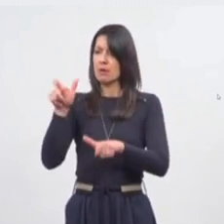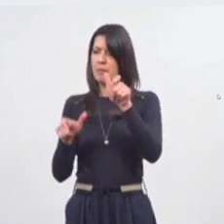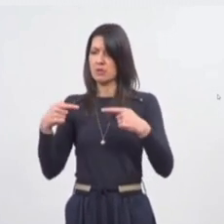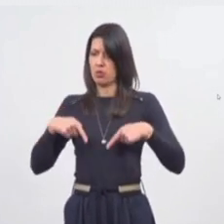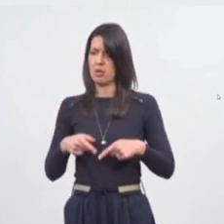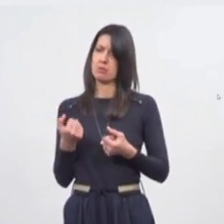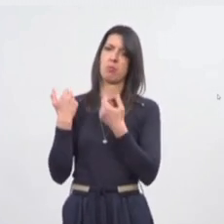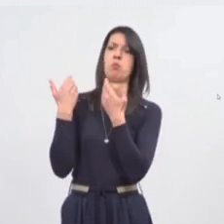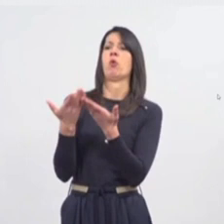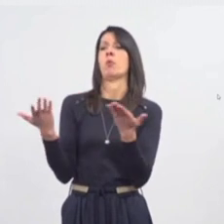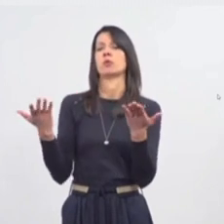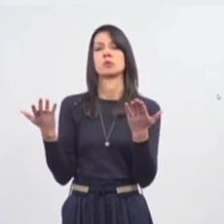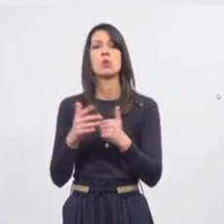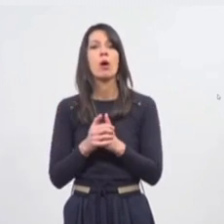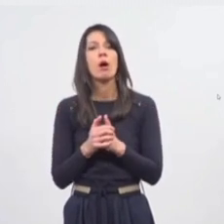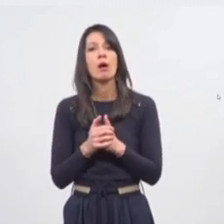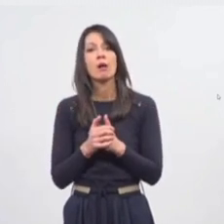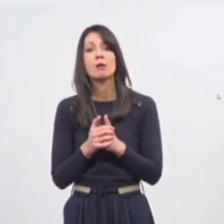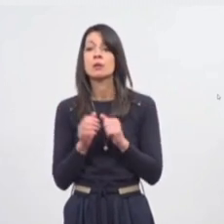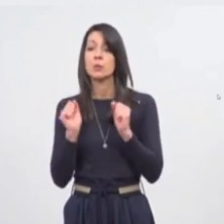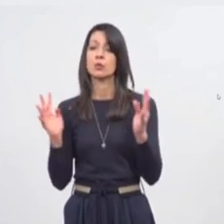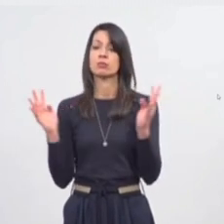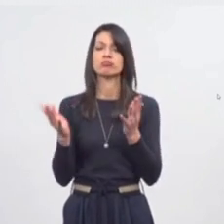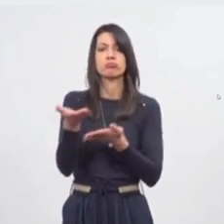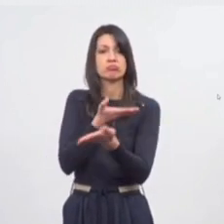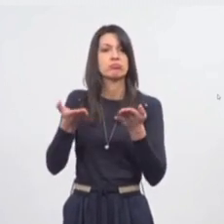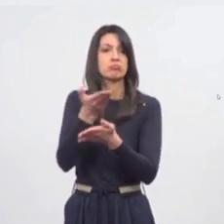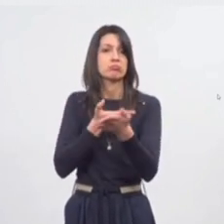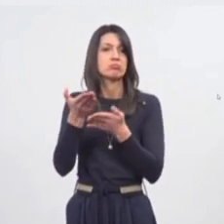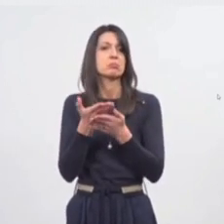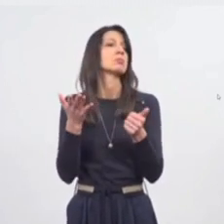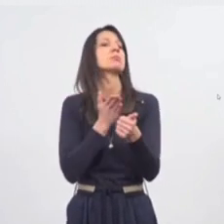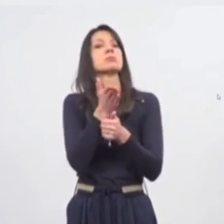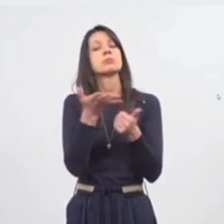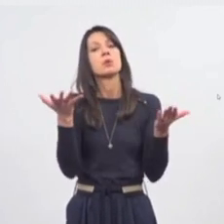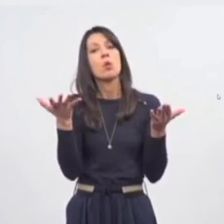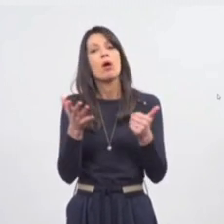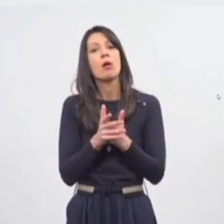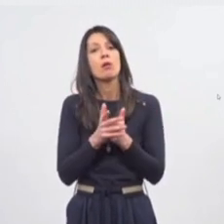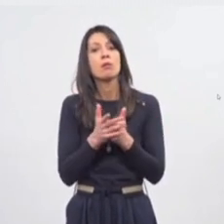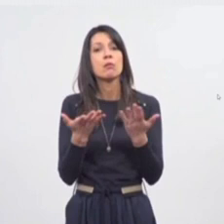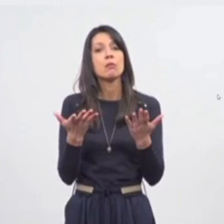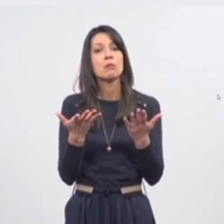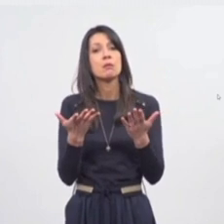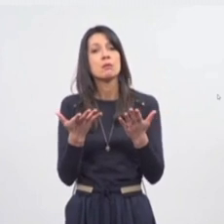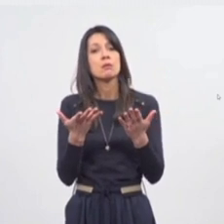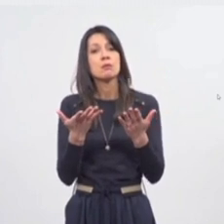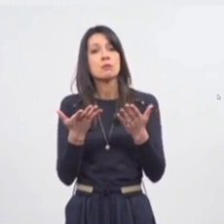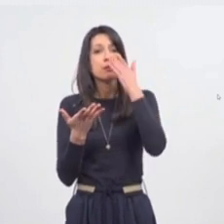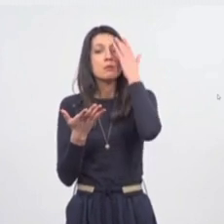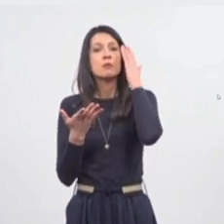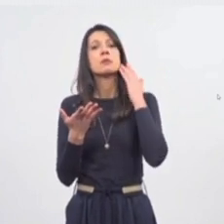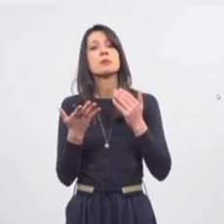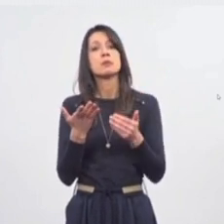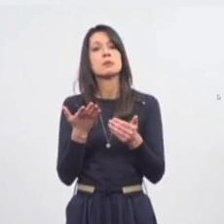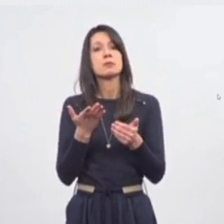présidence française, de débattre d'une part des contenus, des enjeux liés, alors passe à